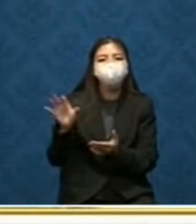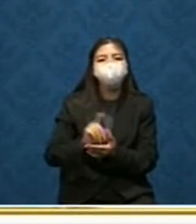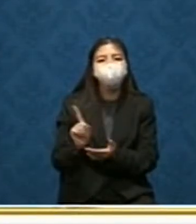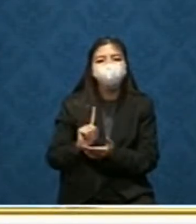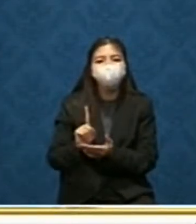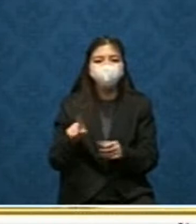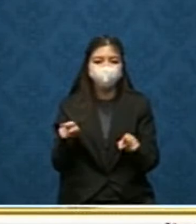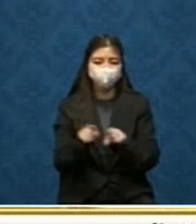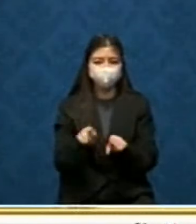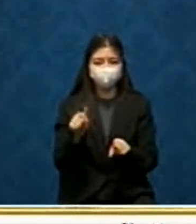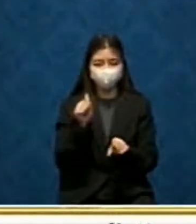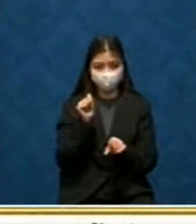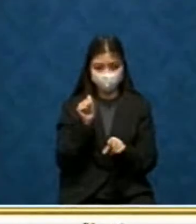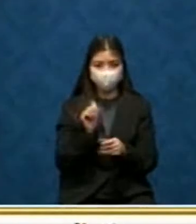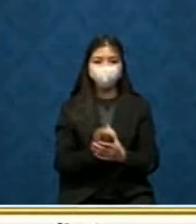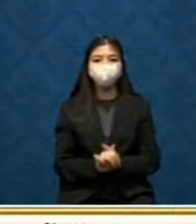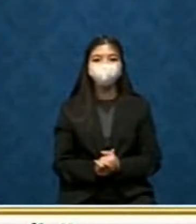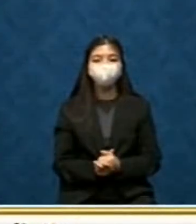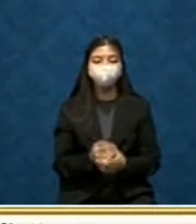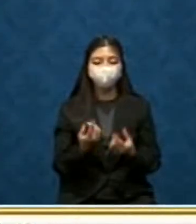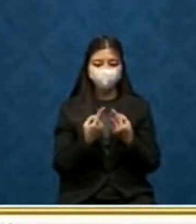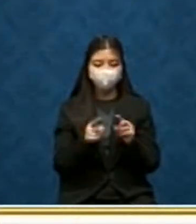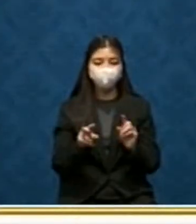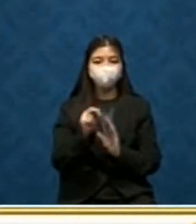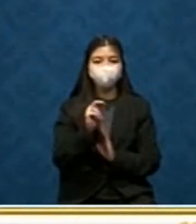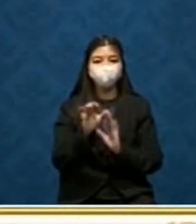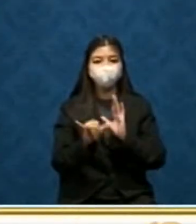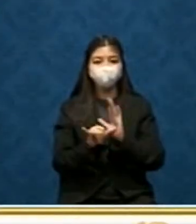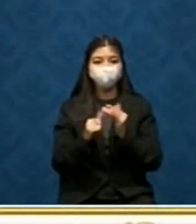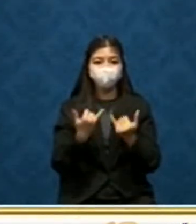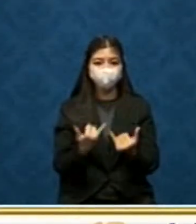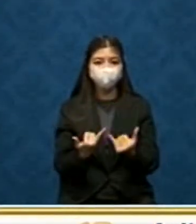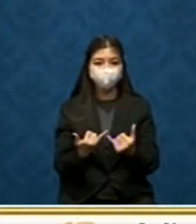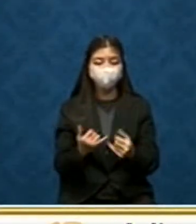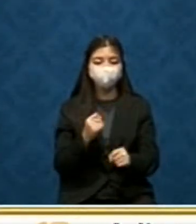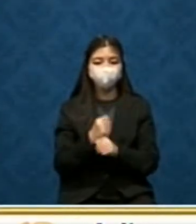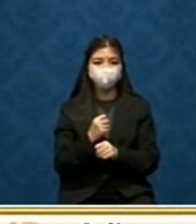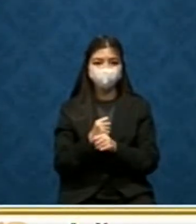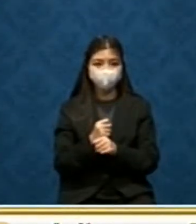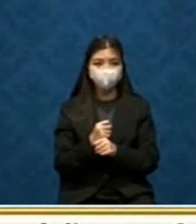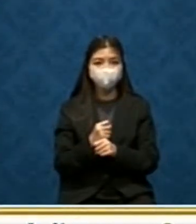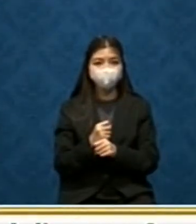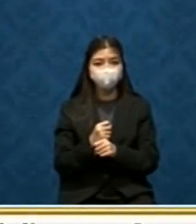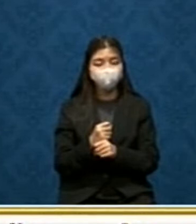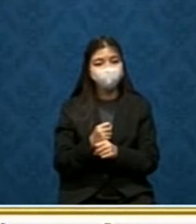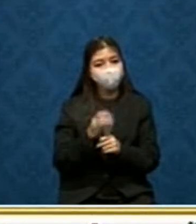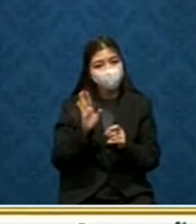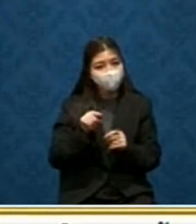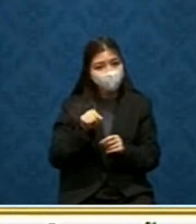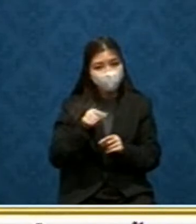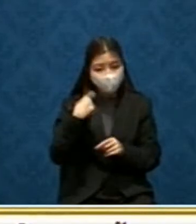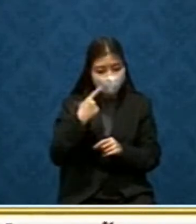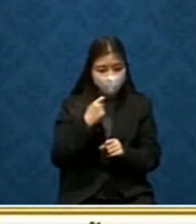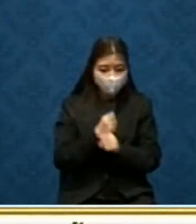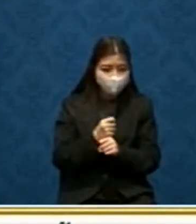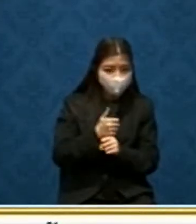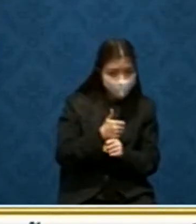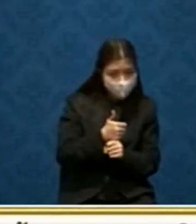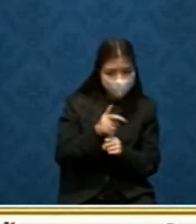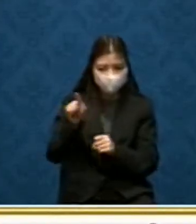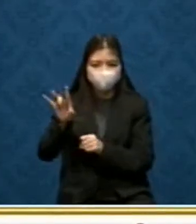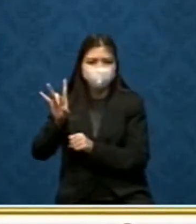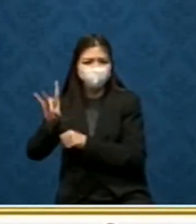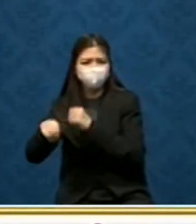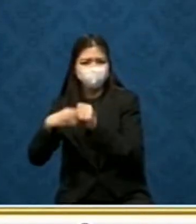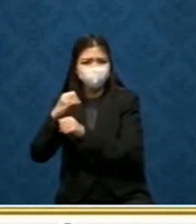พี่น้ Mitgl exactly แลภัน standpointแต่ใโบายนี้ คนนี้ น่าจะทำได้นโยบายนั้น 8 ปีแล้วทำไม่ได้